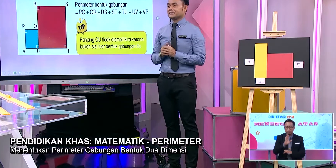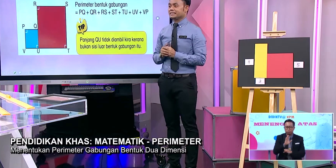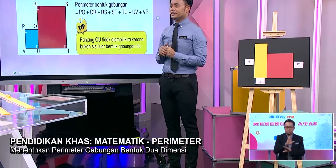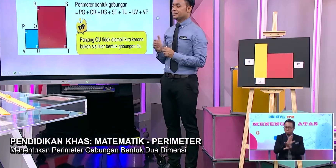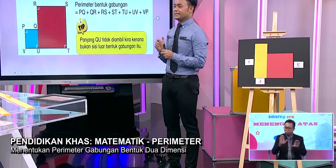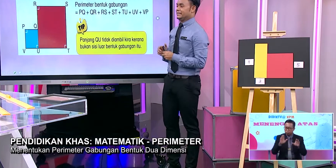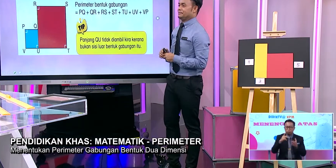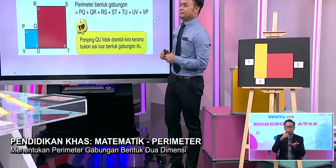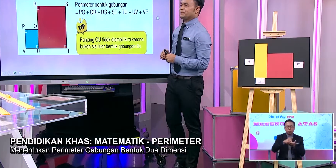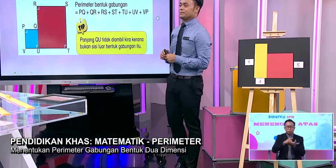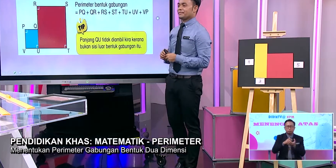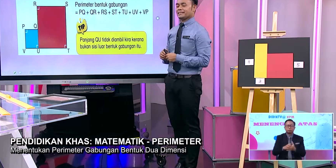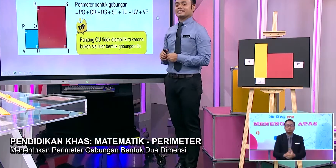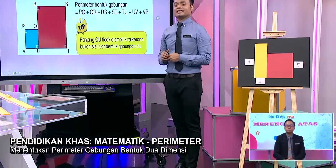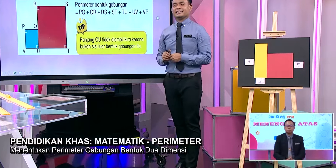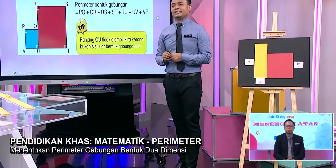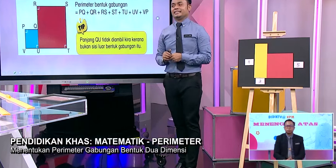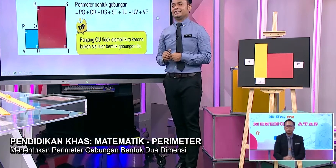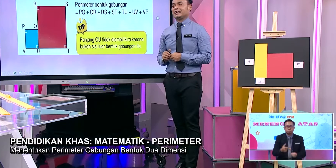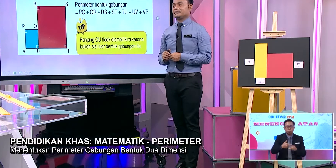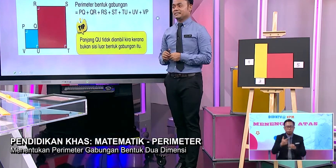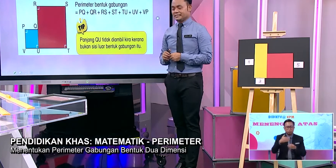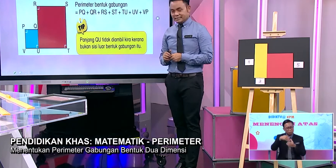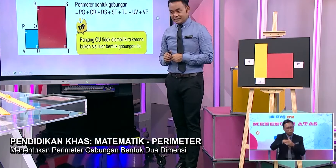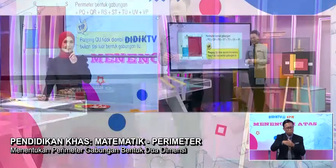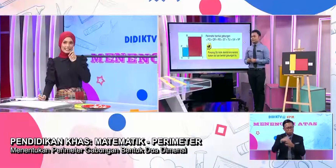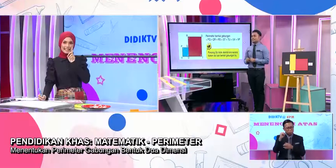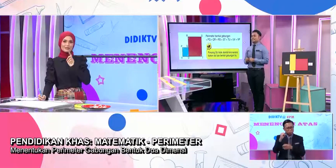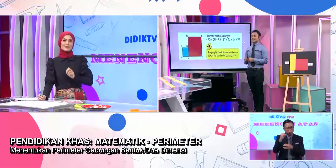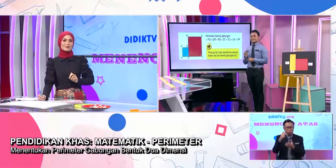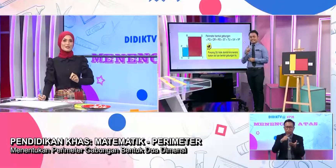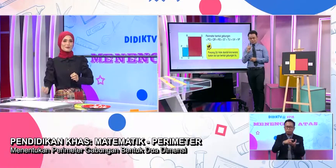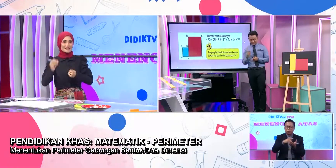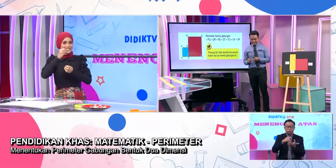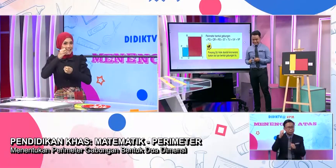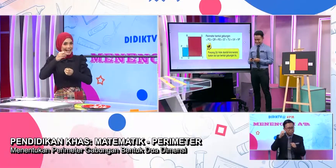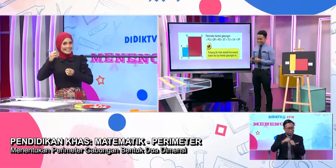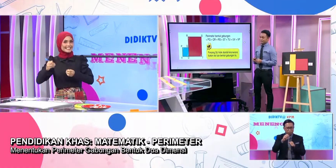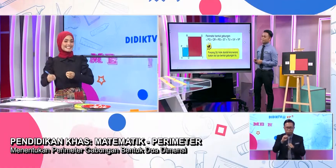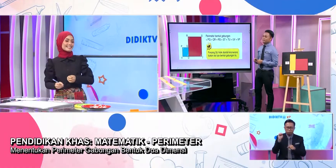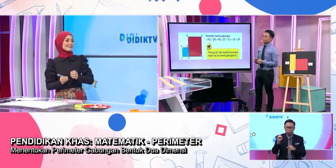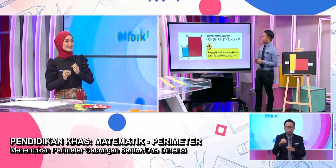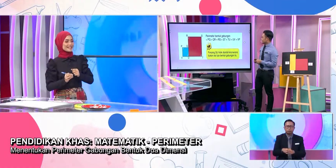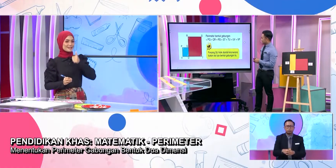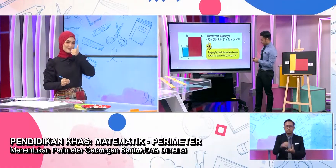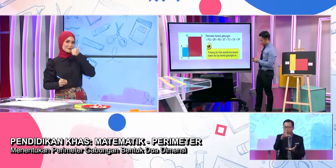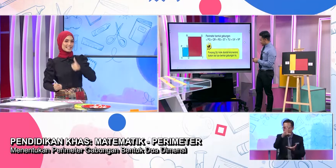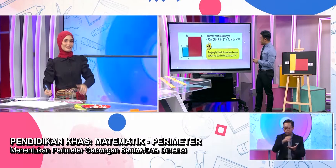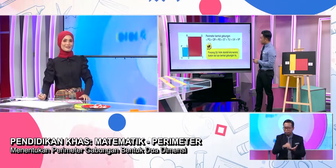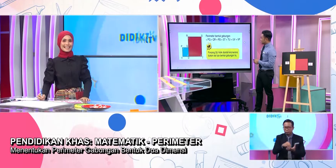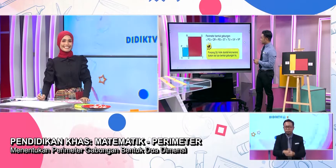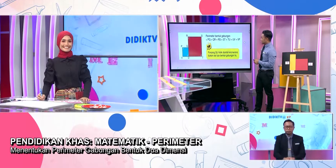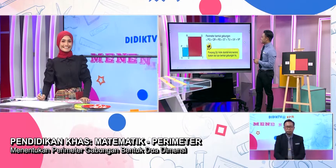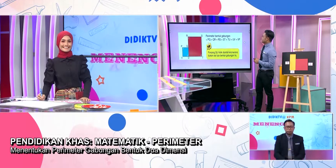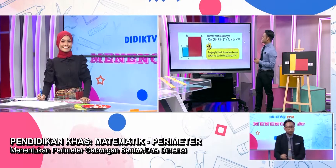Hero kan Sisi luar tidak diambil here ingat Tunggul semua chatib Oke cukup